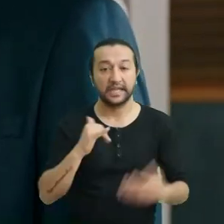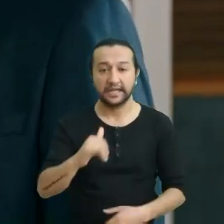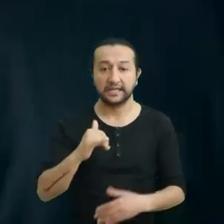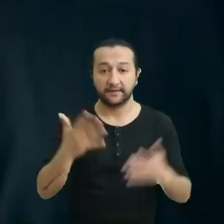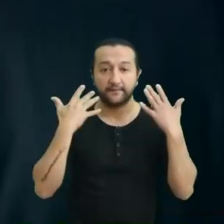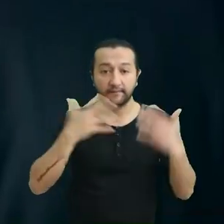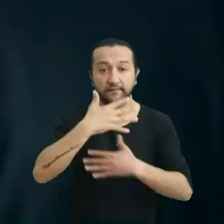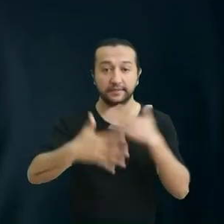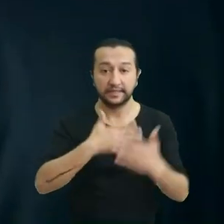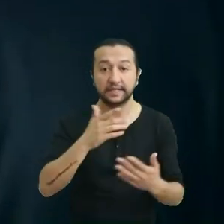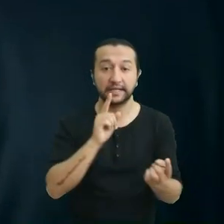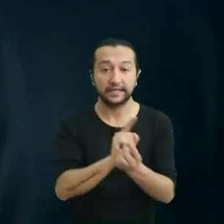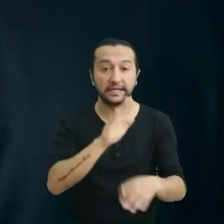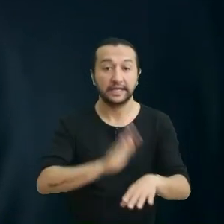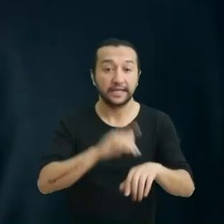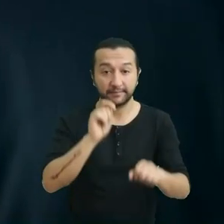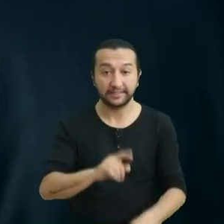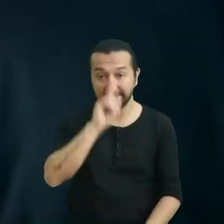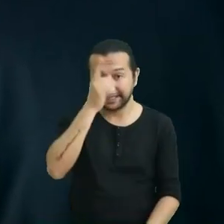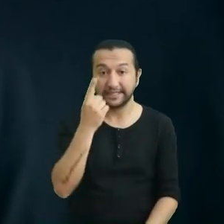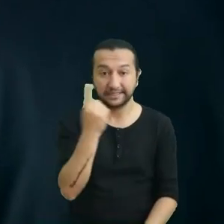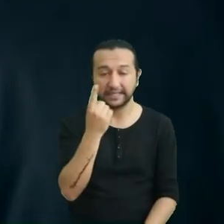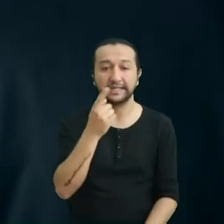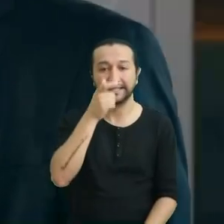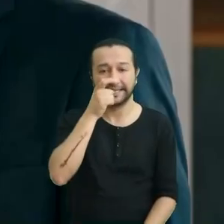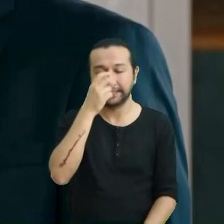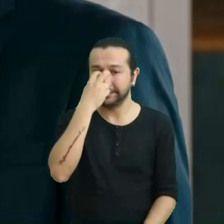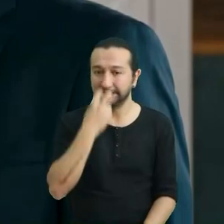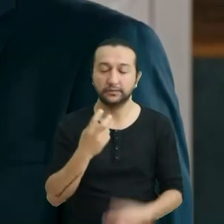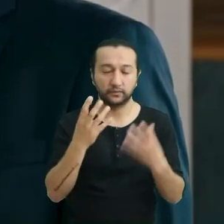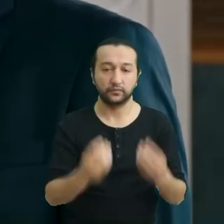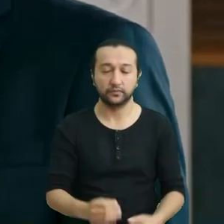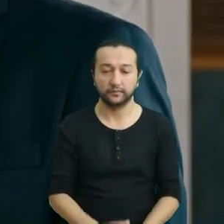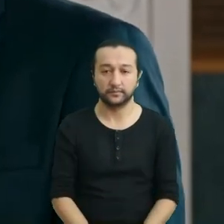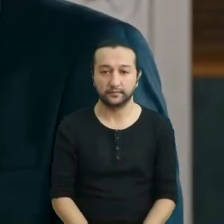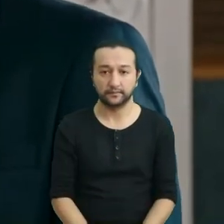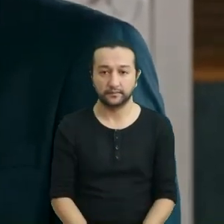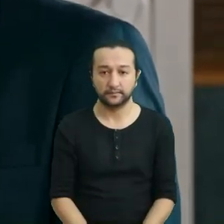Yaklaşan fırtınaya yapılacak tek şey tedbirdir.